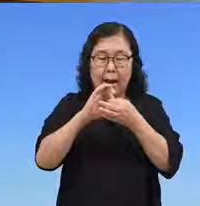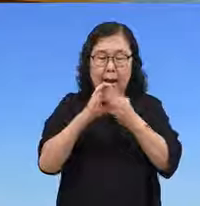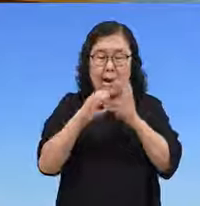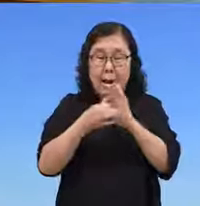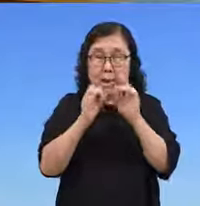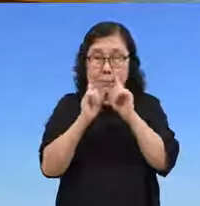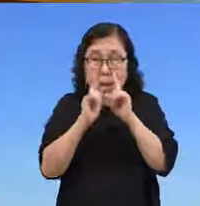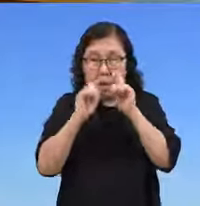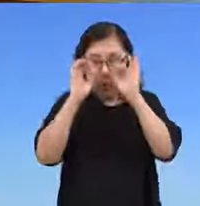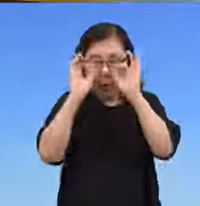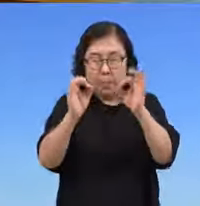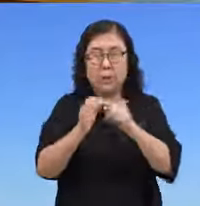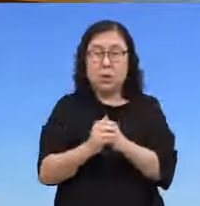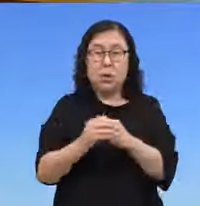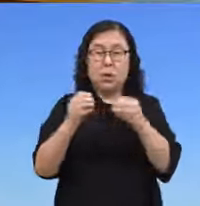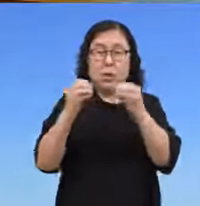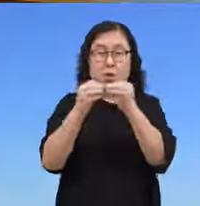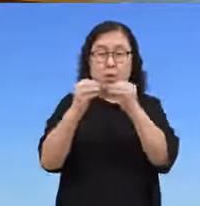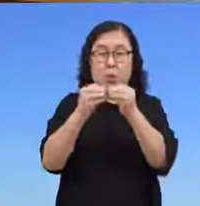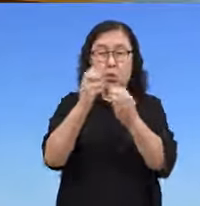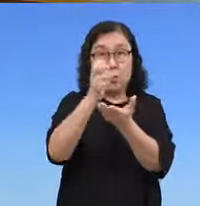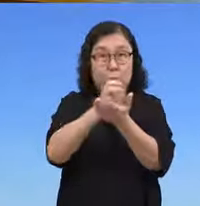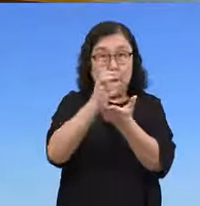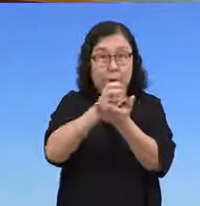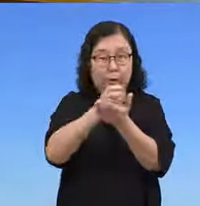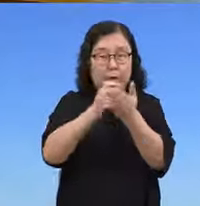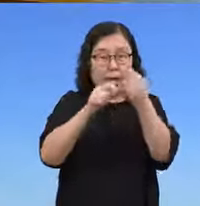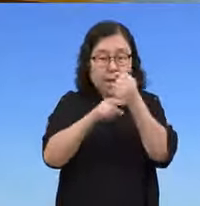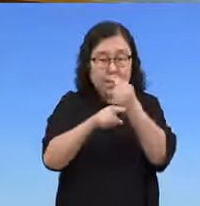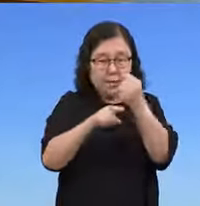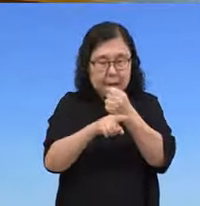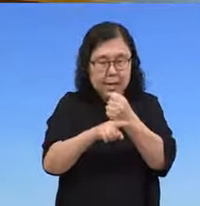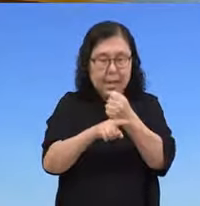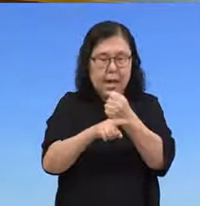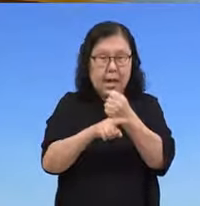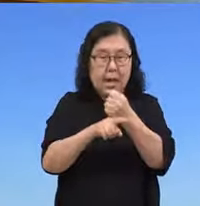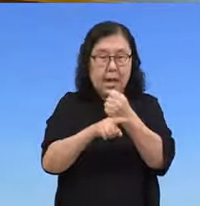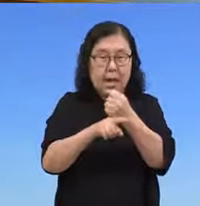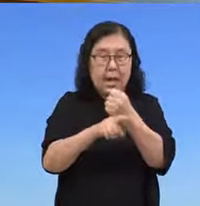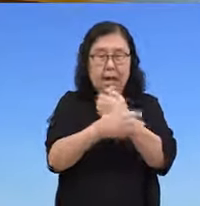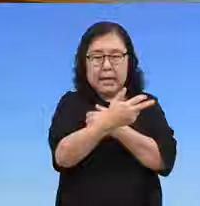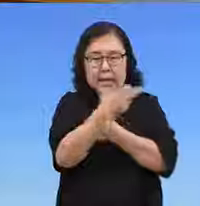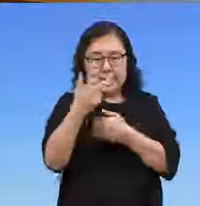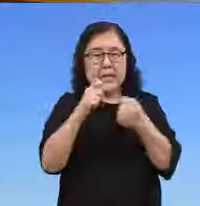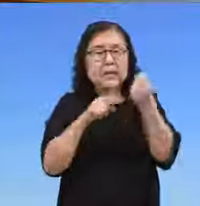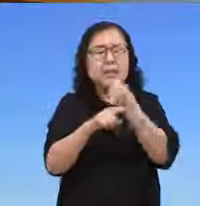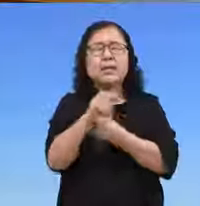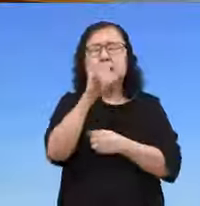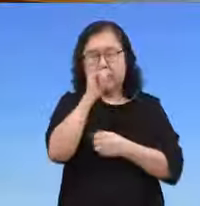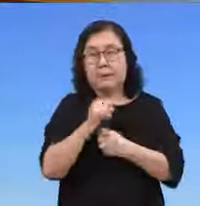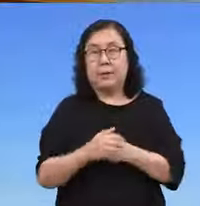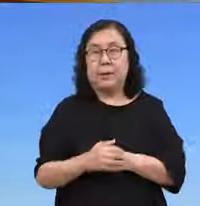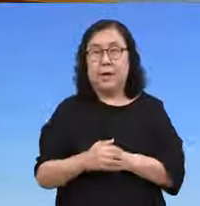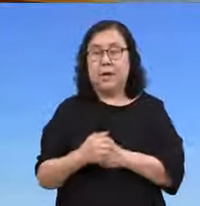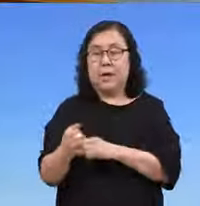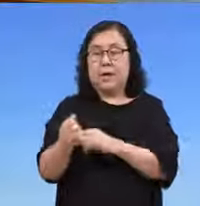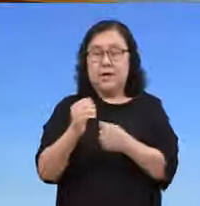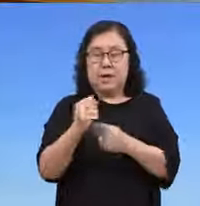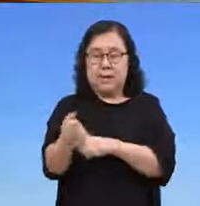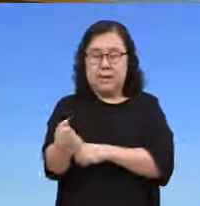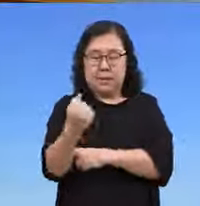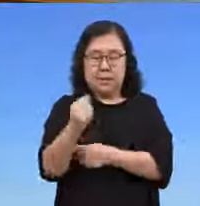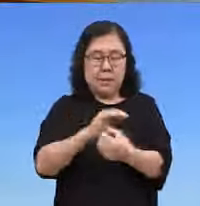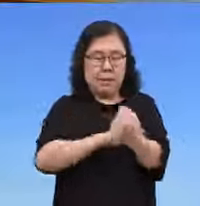헬라어로 보면은 이 문법이 의미에 굉장히 영향을 미치는 걸 알 수가 있습니다. 오늘 여기 나와 있는 그